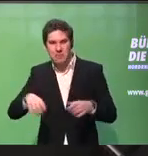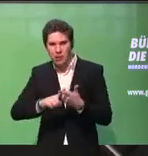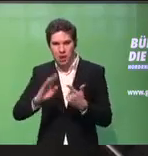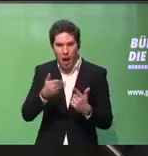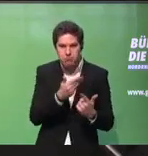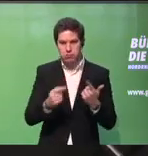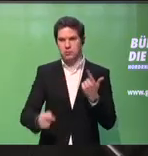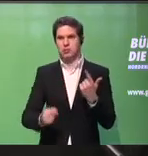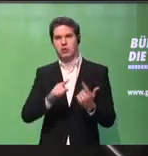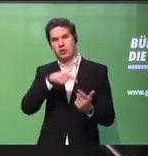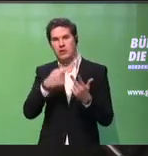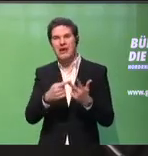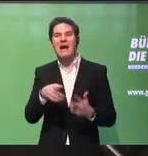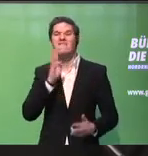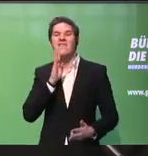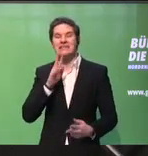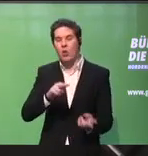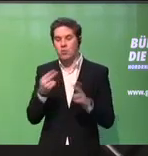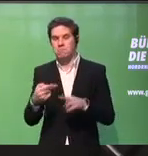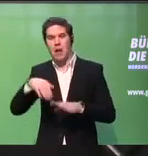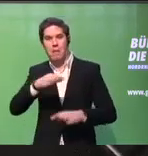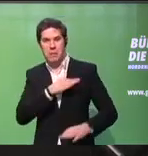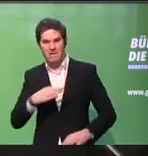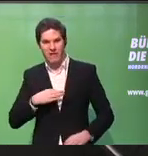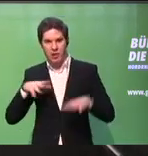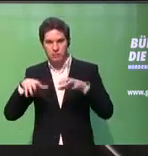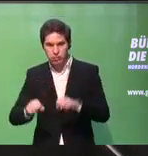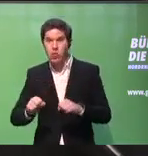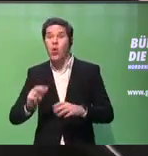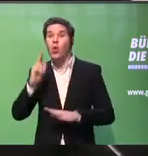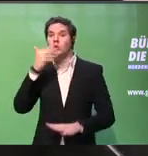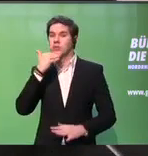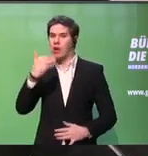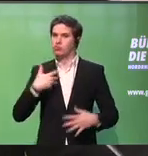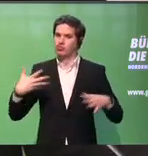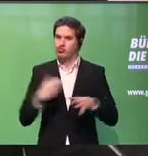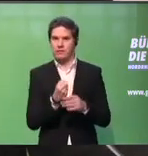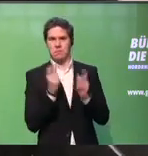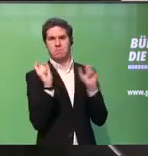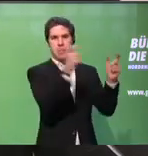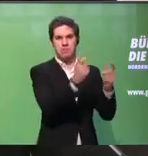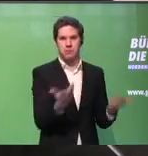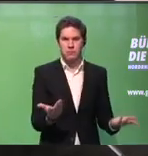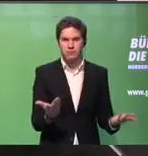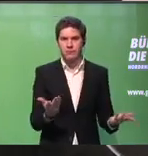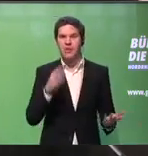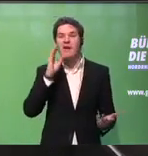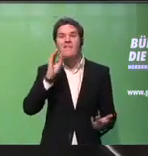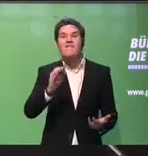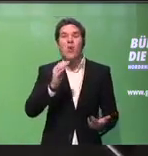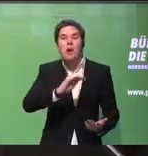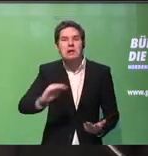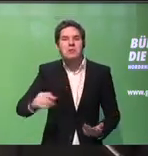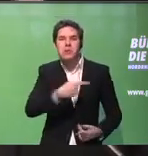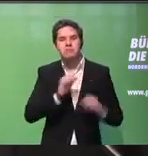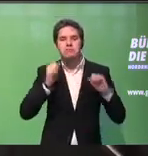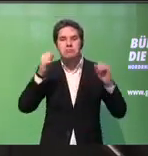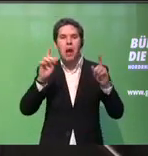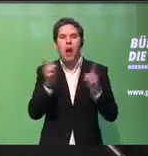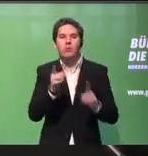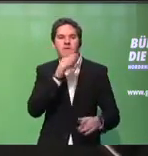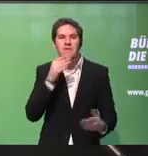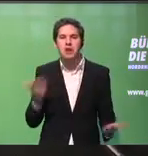sie Anreize setzen, das Wasser zu privatisieren. Das haben wir Gott sei Dank verhindert. Für die Kinder hat sie auch noch nicht viel auf die Reihe gebracht in dem